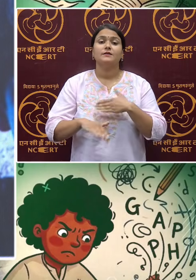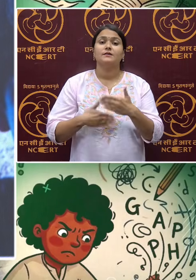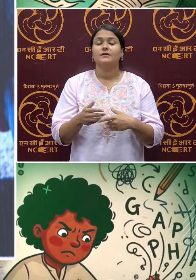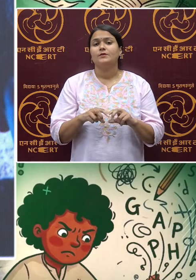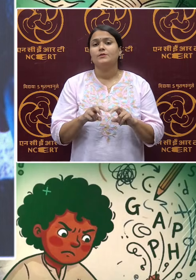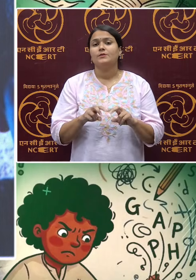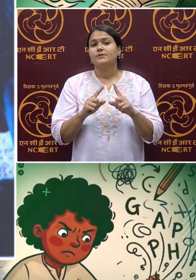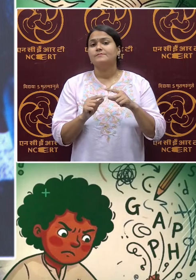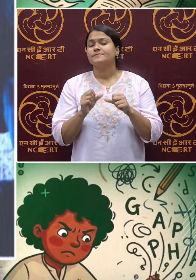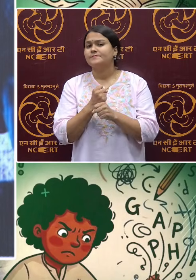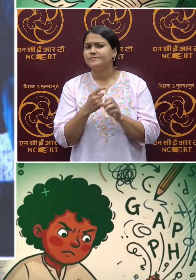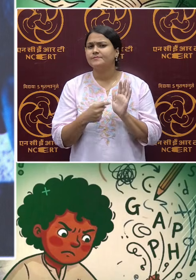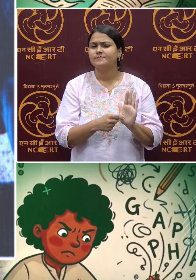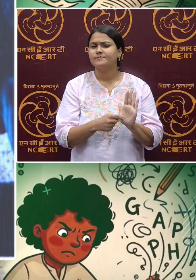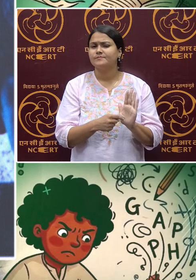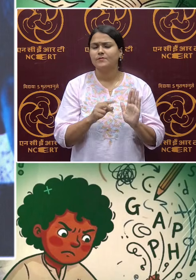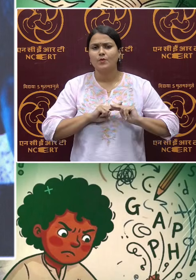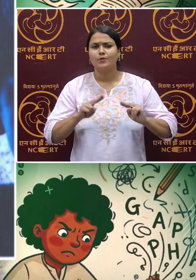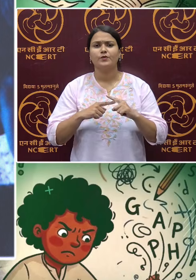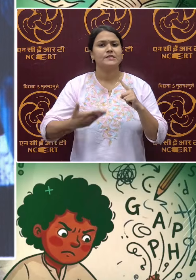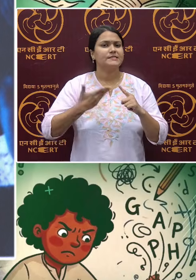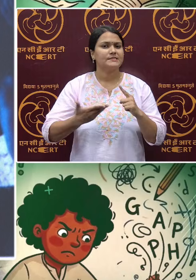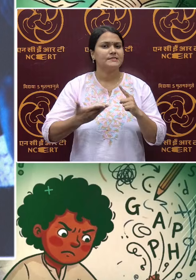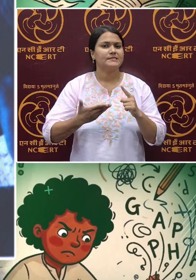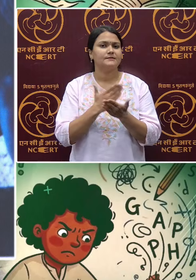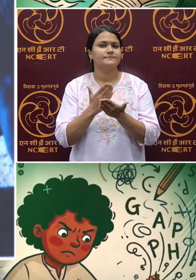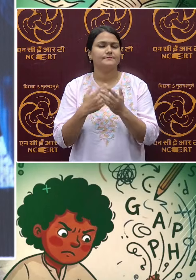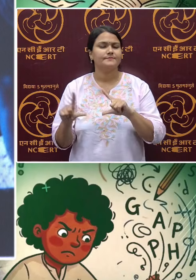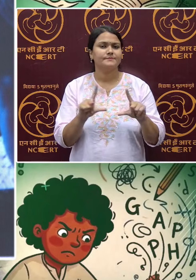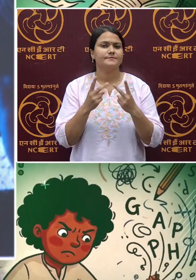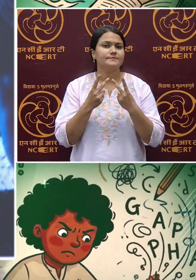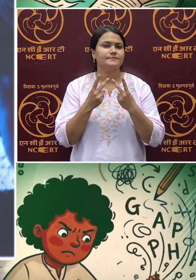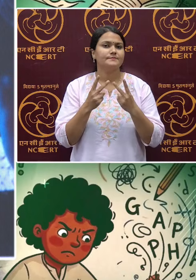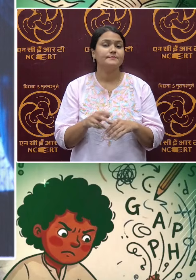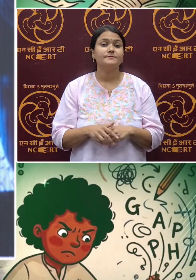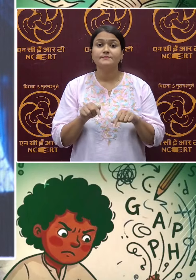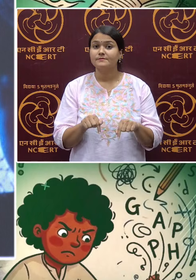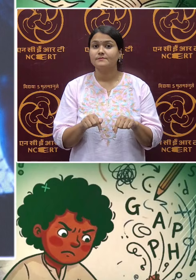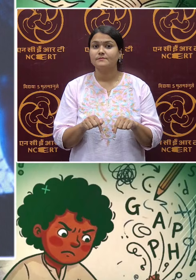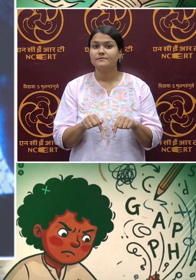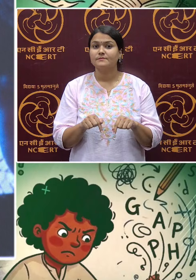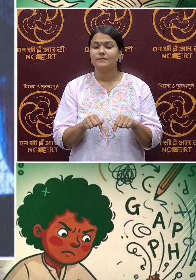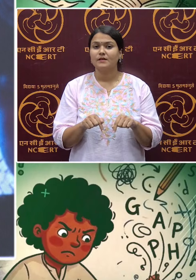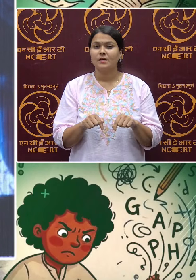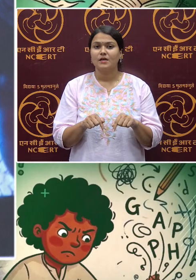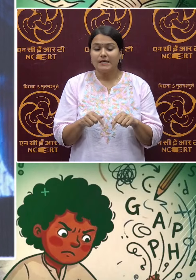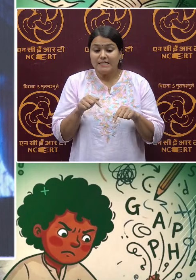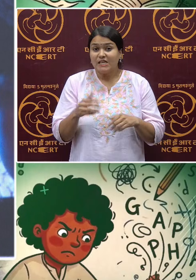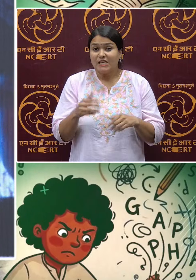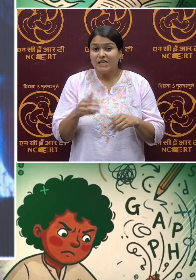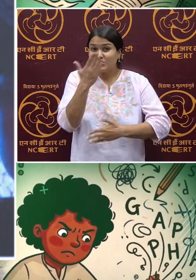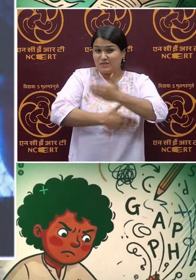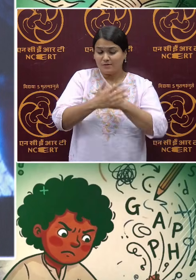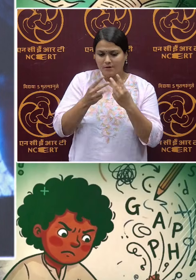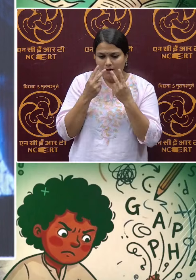टैग दिया है हमारी इस पूरी ट्रेनिंग सीरीज़ को, हमने लेबल किया है दैट यू नो दीज आर इनविजिबल डिसेबिलिटीज़, क्योंकि ये इतनी